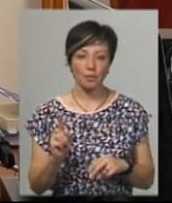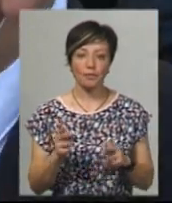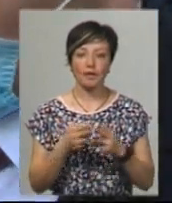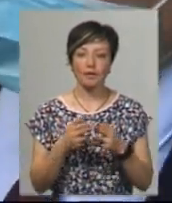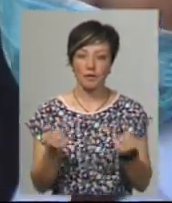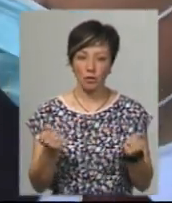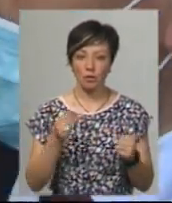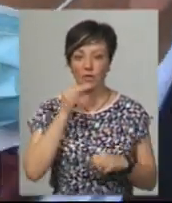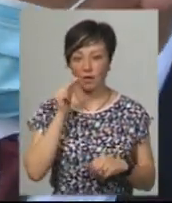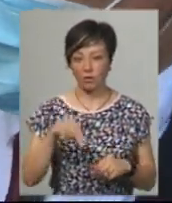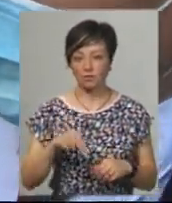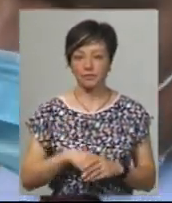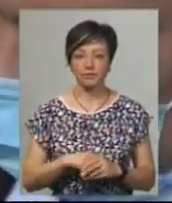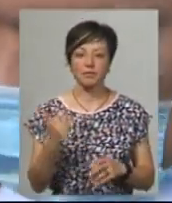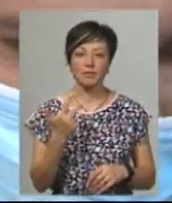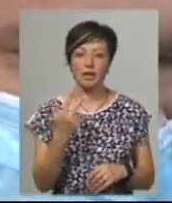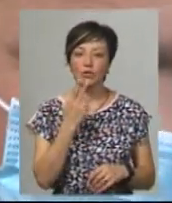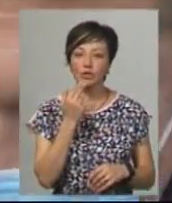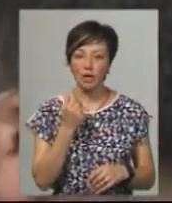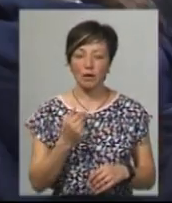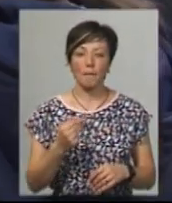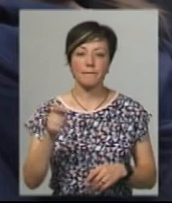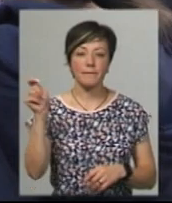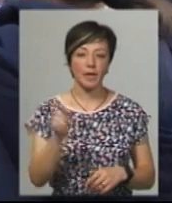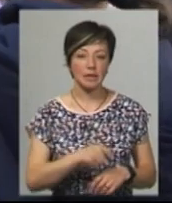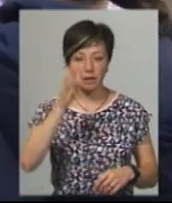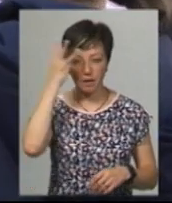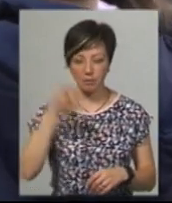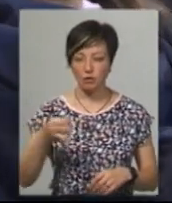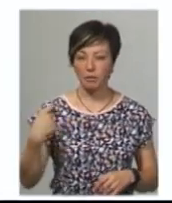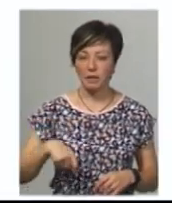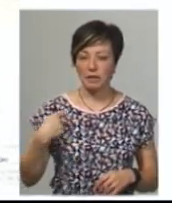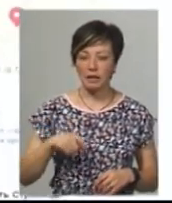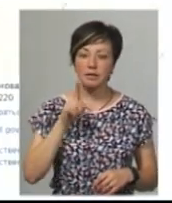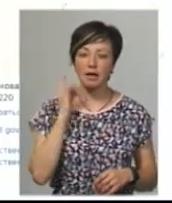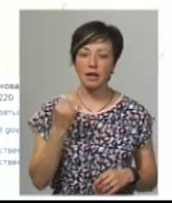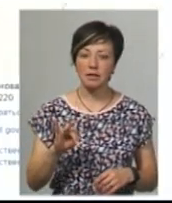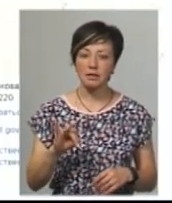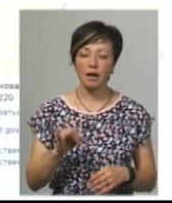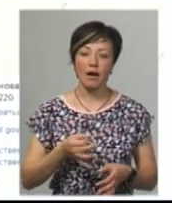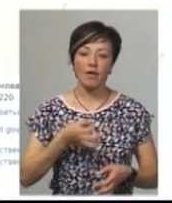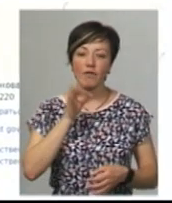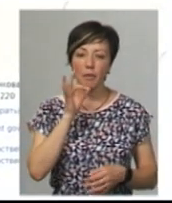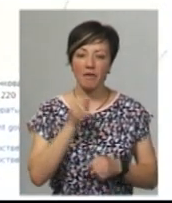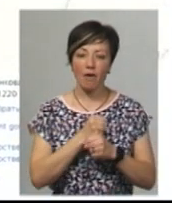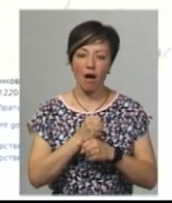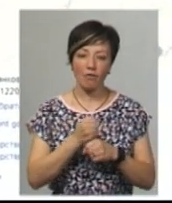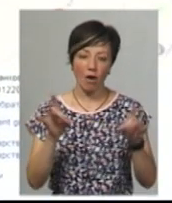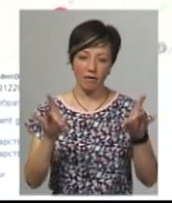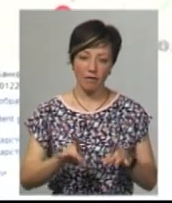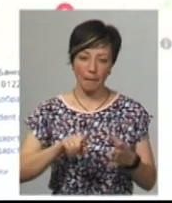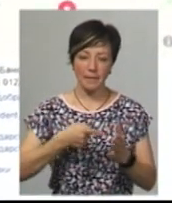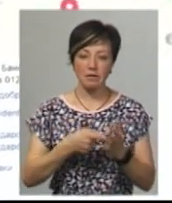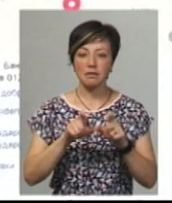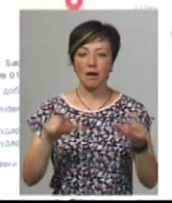вину. Нагадаю, 3 червня під час робочої поїздки на Хмельниччину президент Володимир Зеленський випив каву в одній з кав'ярень міста в той час,